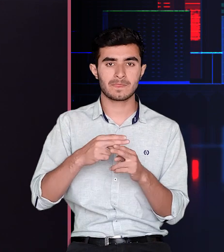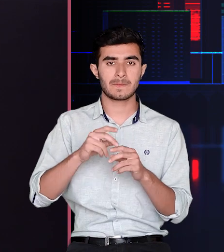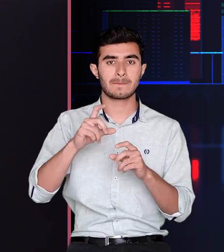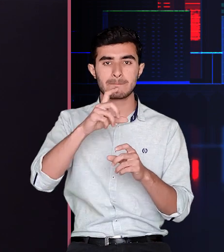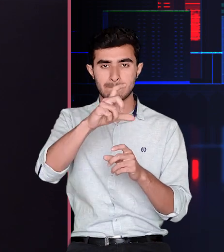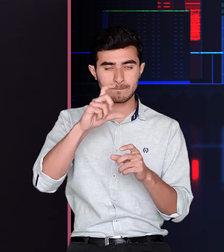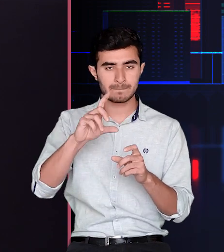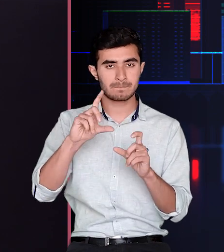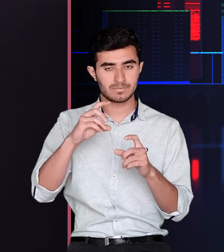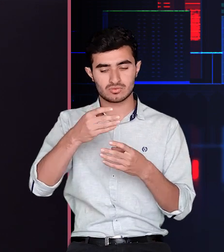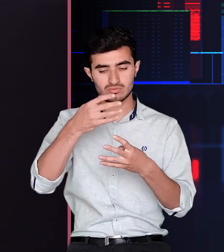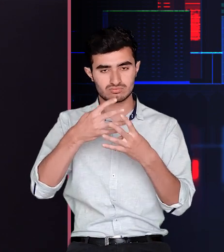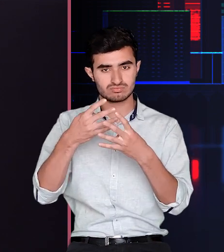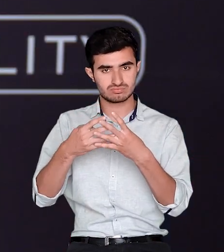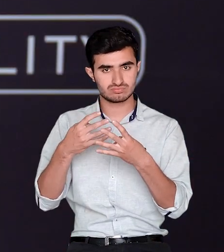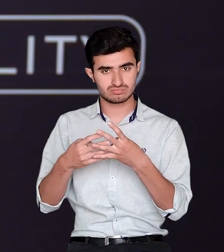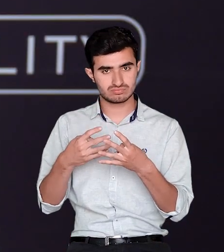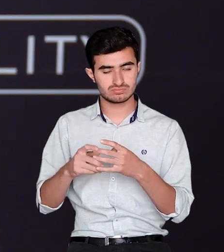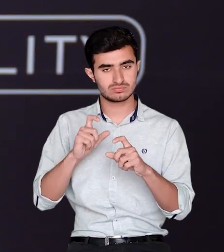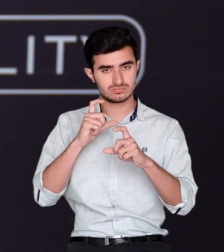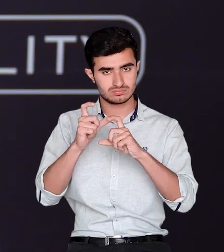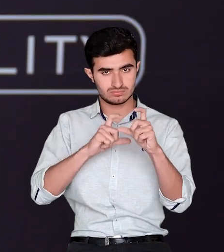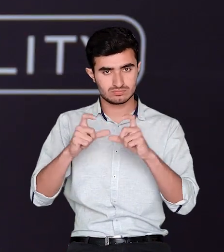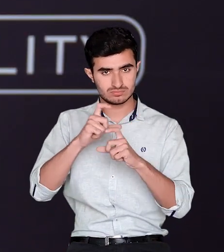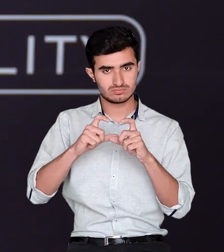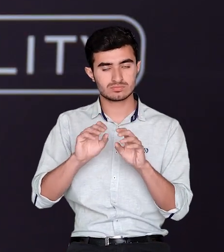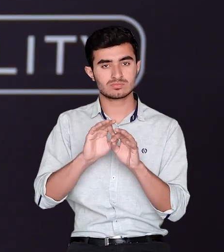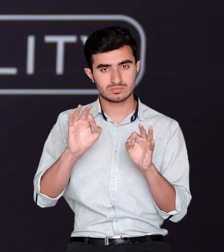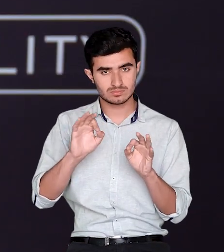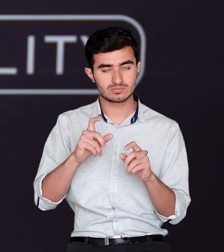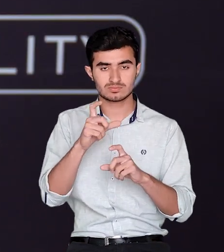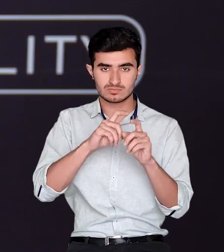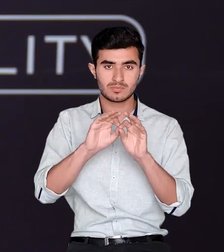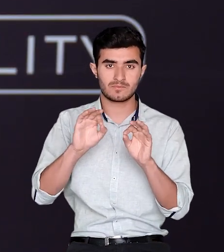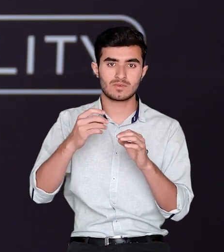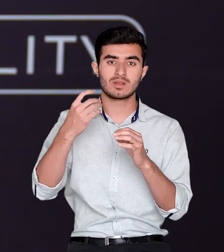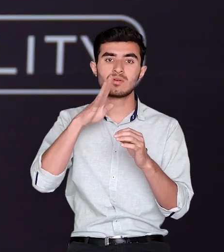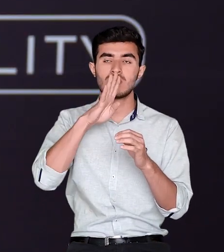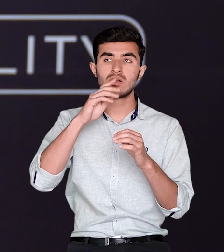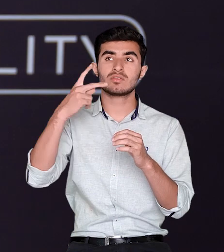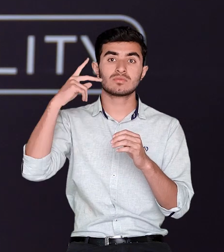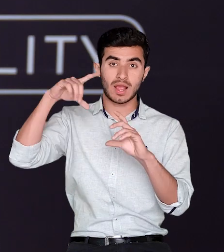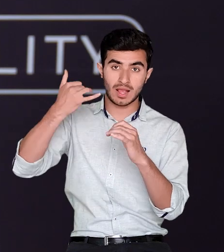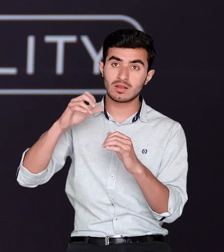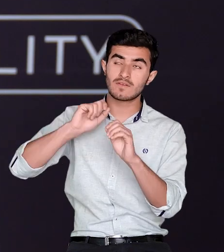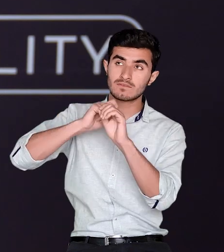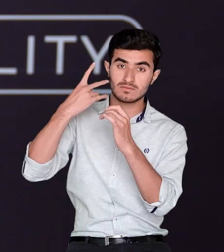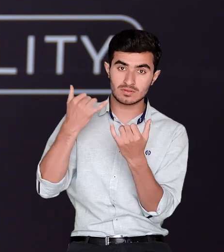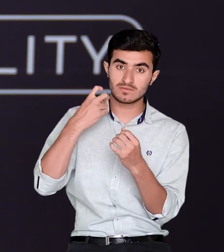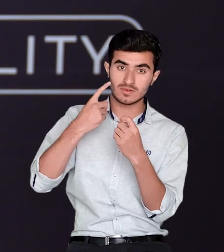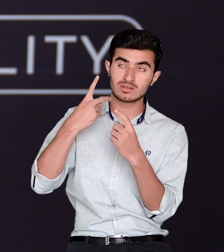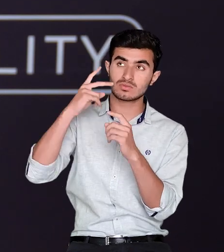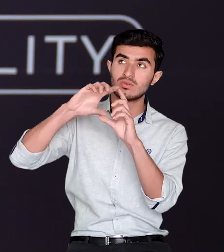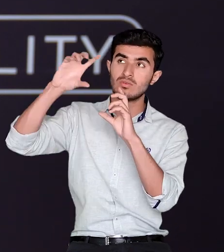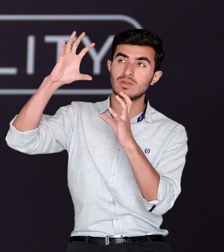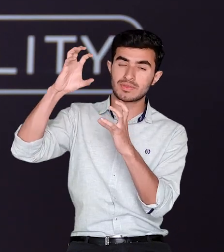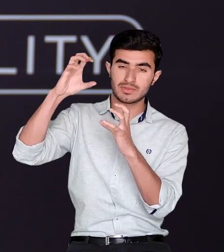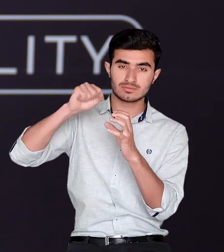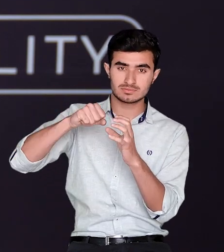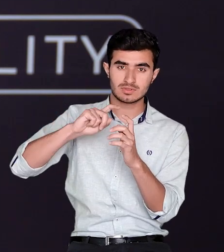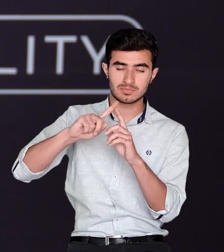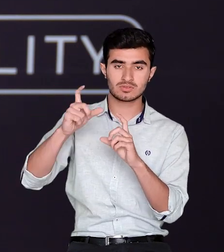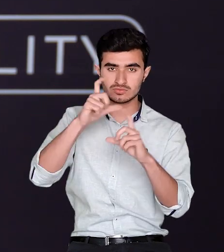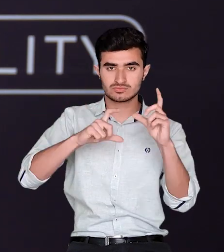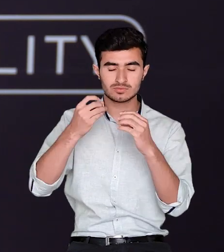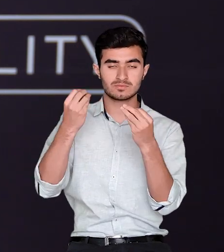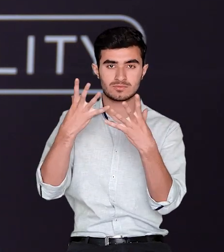कम हो जाता है, क्योंकि डिस्टेंस गैलेक्सीज़ होती हैं जैसे हम कह लें, तो उनकी लाइट हमेशा प्योरली एक